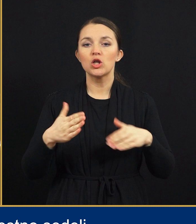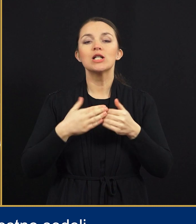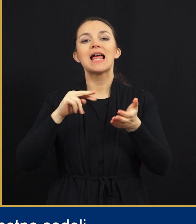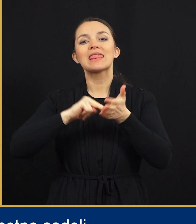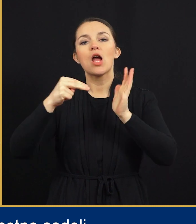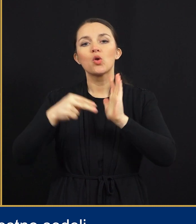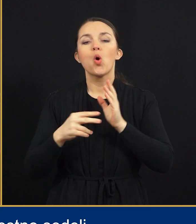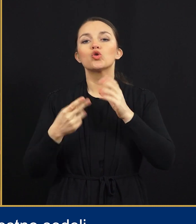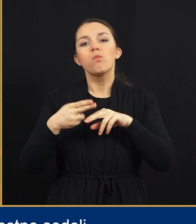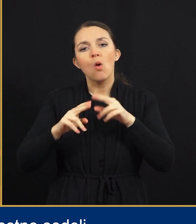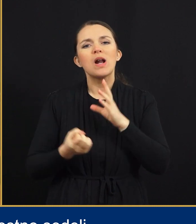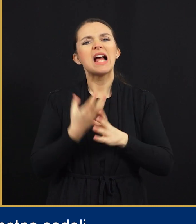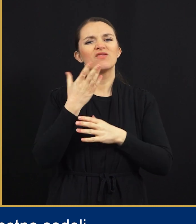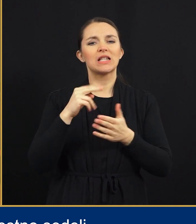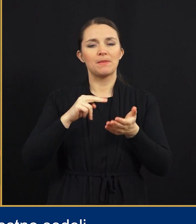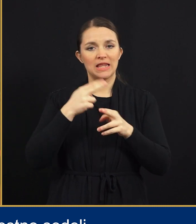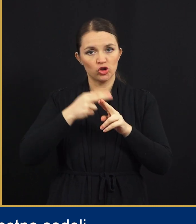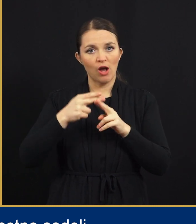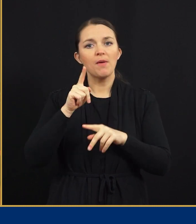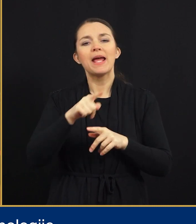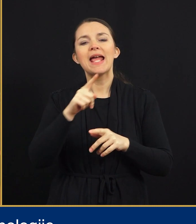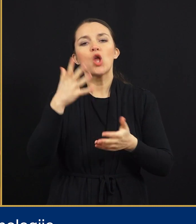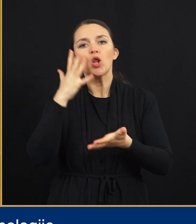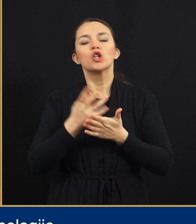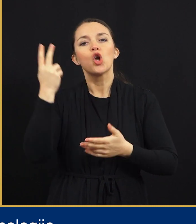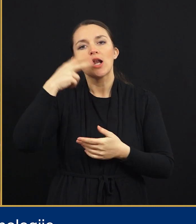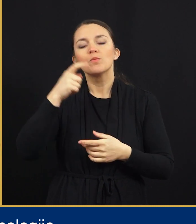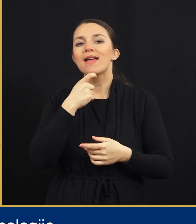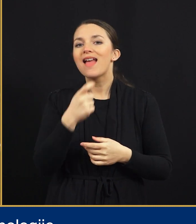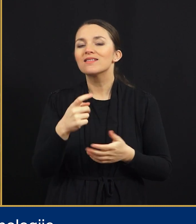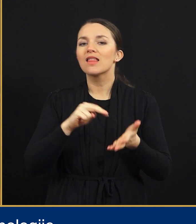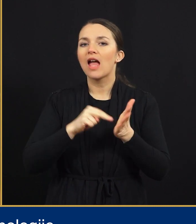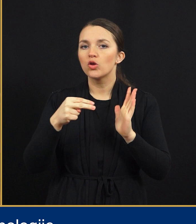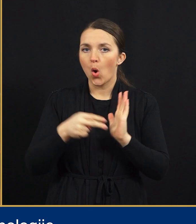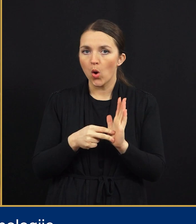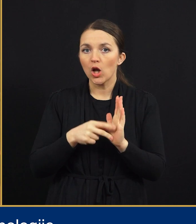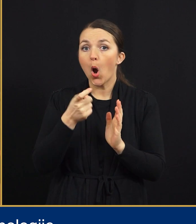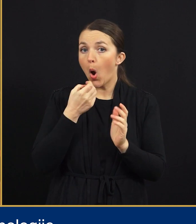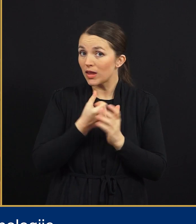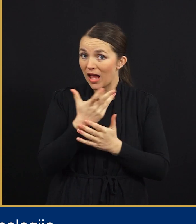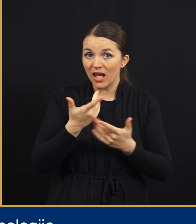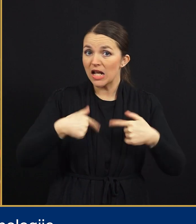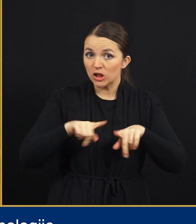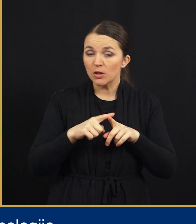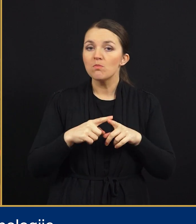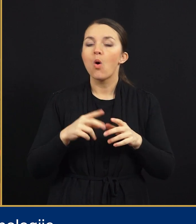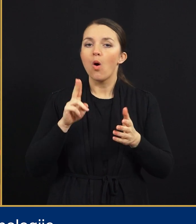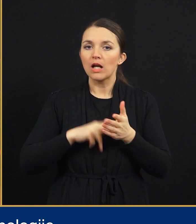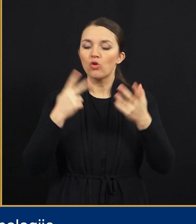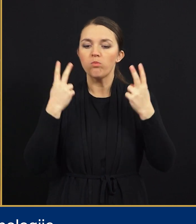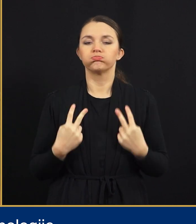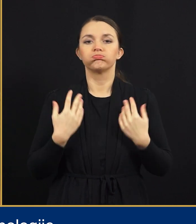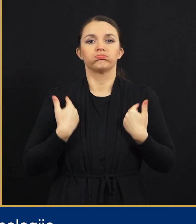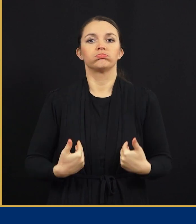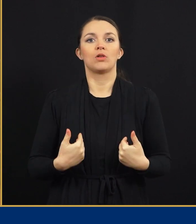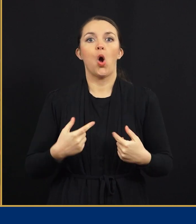s tehnološko razvitejšimi državami in odlično razumeli jezik tehnologije, od katere smo vitalno